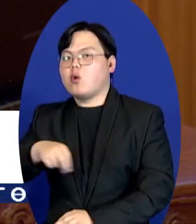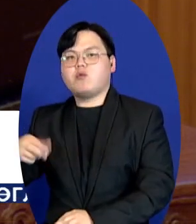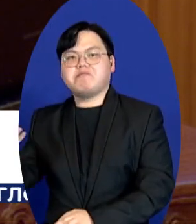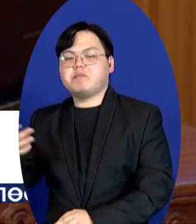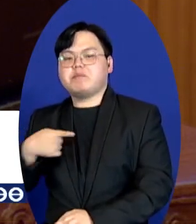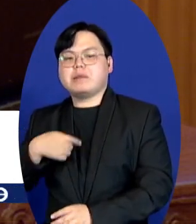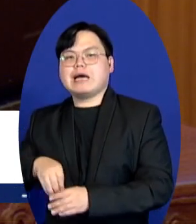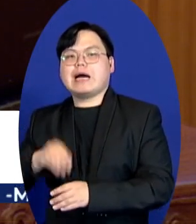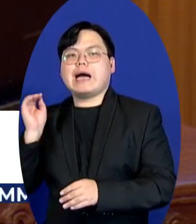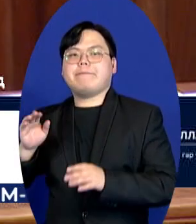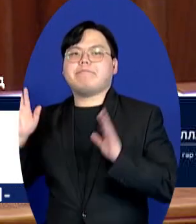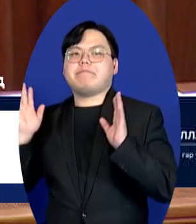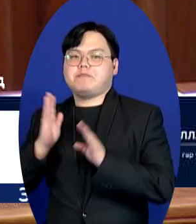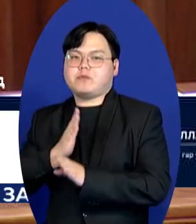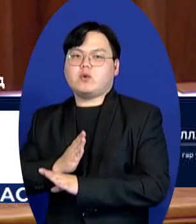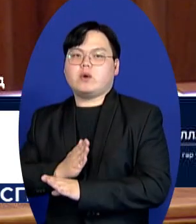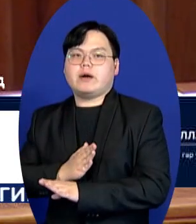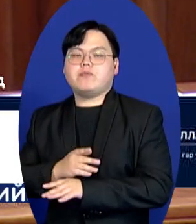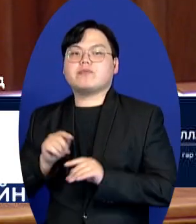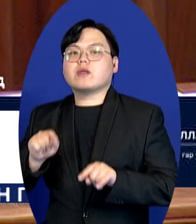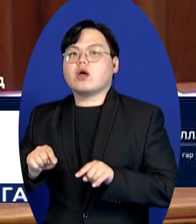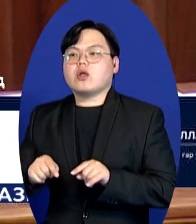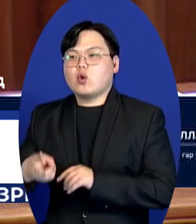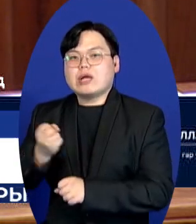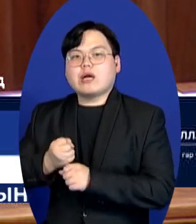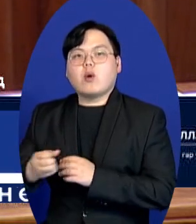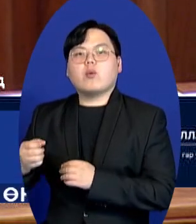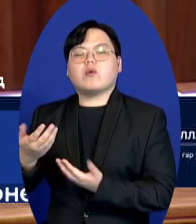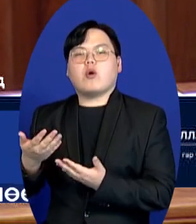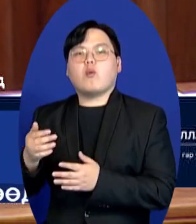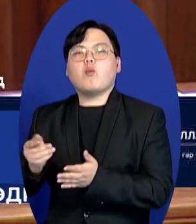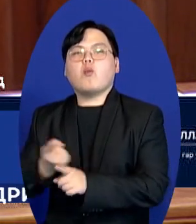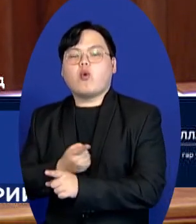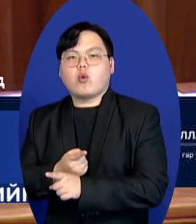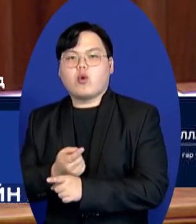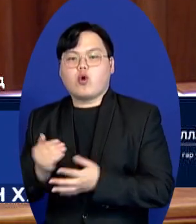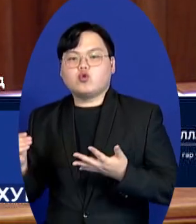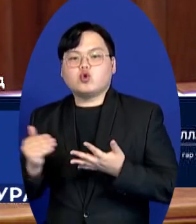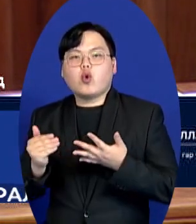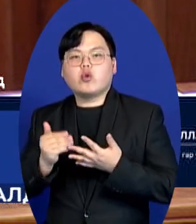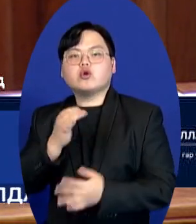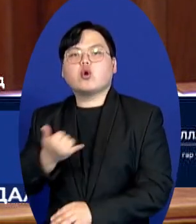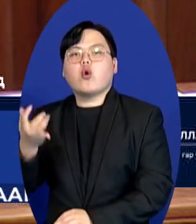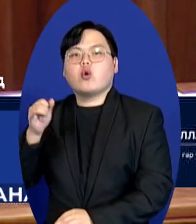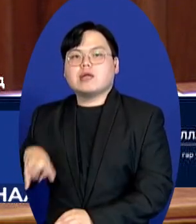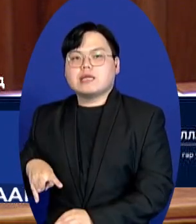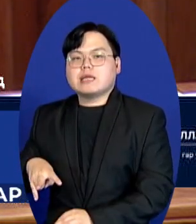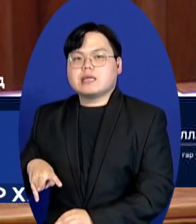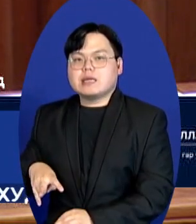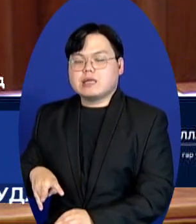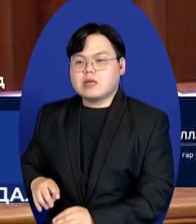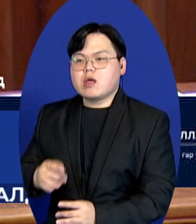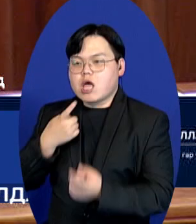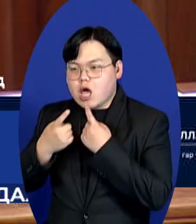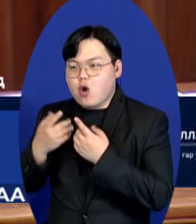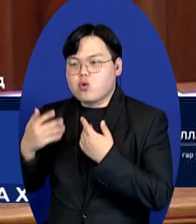гэд орсон байгаа. Энэ өөрө процессын алдаа гарц. Дунд суулын хуралдаа хийгээгүй. Маргаан одоо үүсээд анхныхаа шат дараал